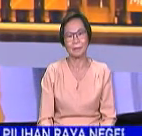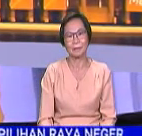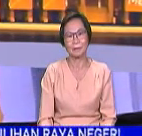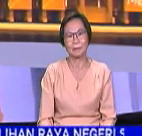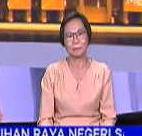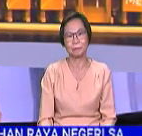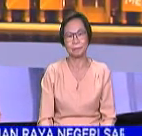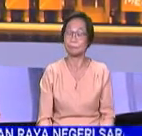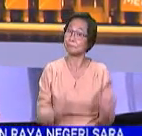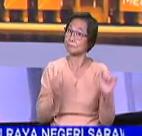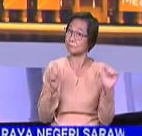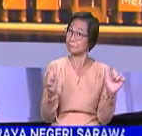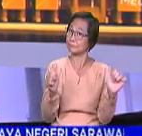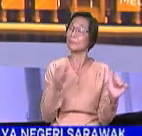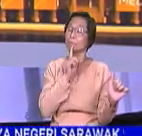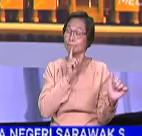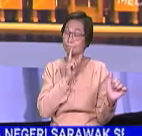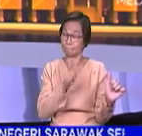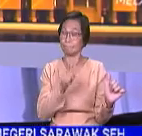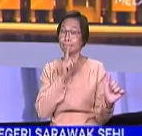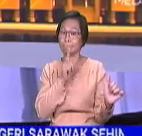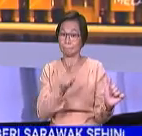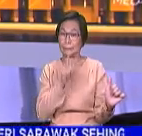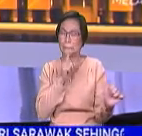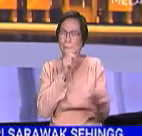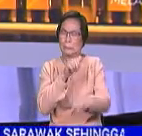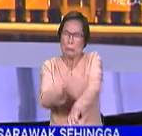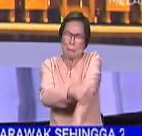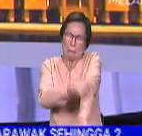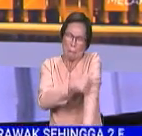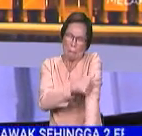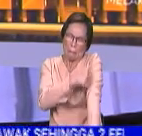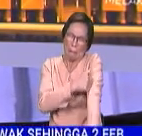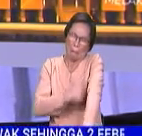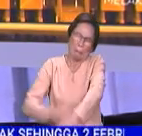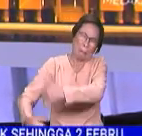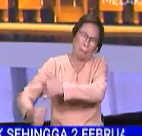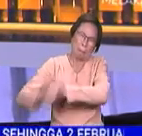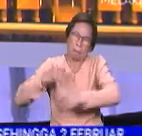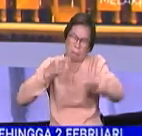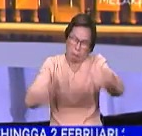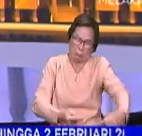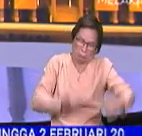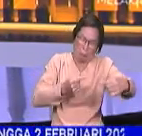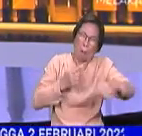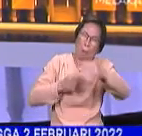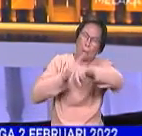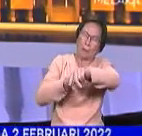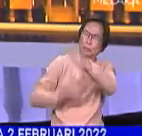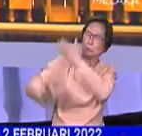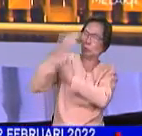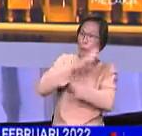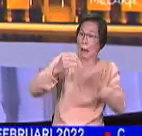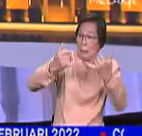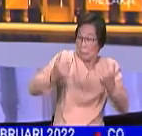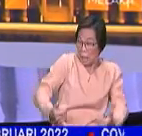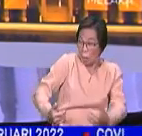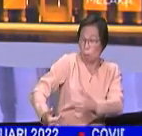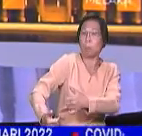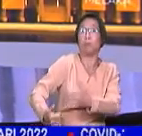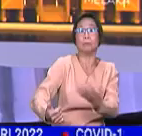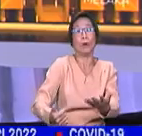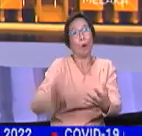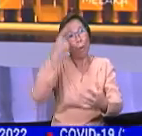Hai baik sesungguhnya jernih perih para pejuang tanah air seketika dahulu dan masuk ini